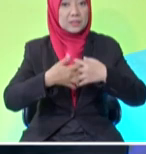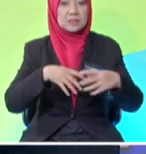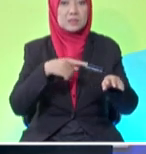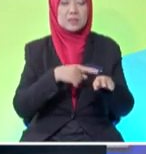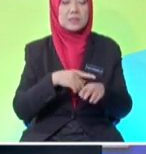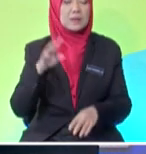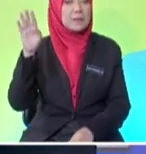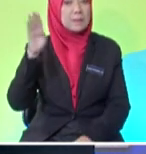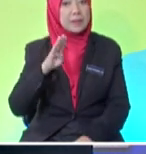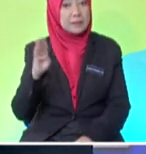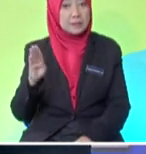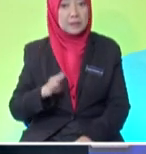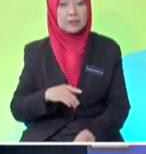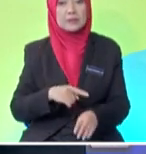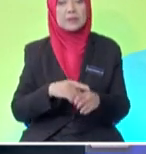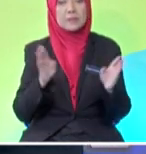digunakan baik